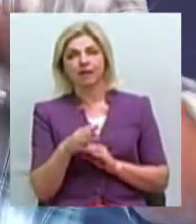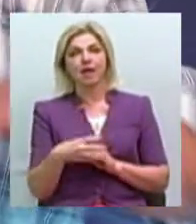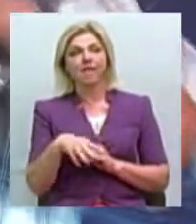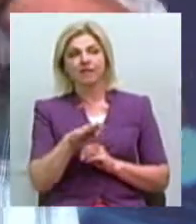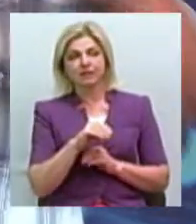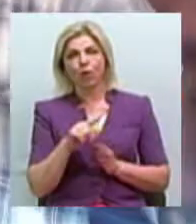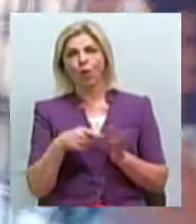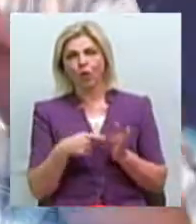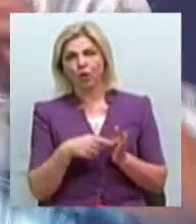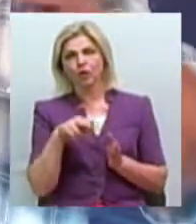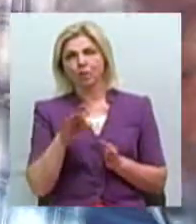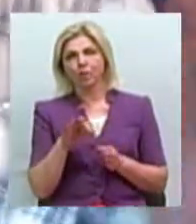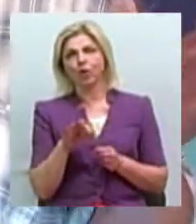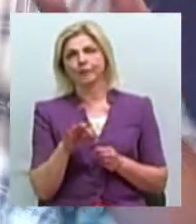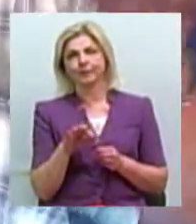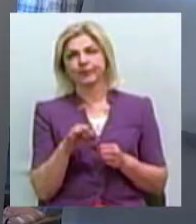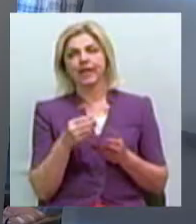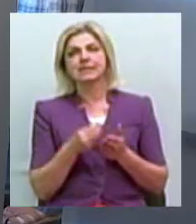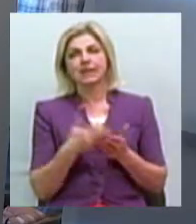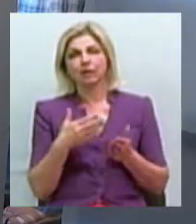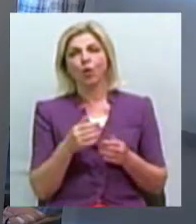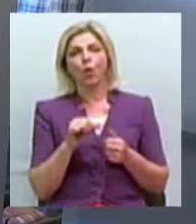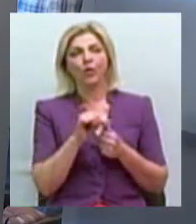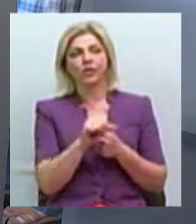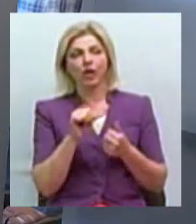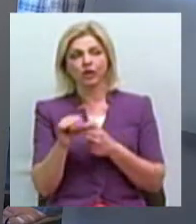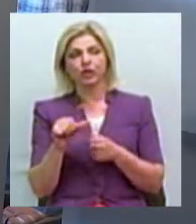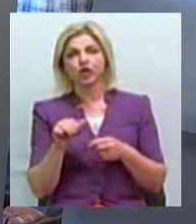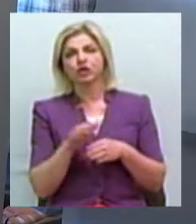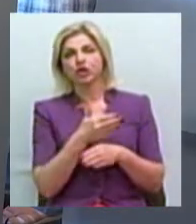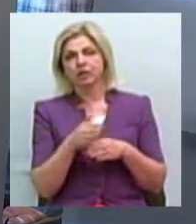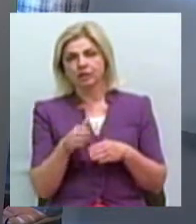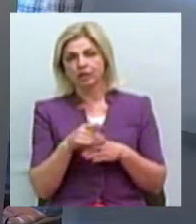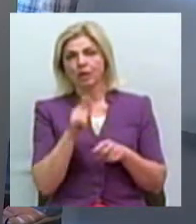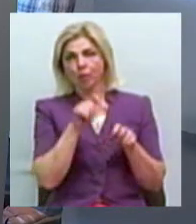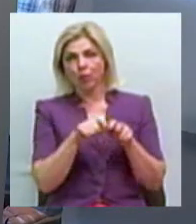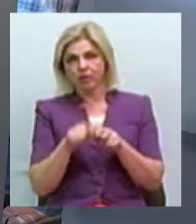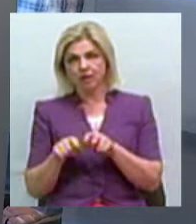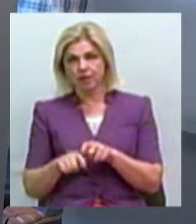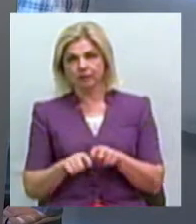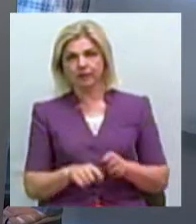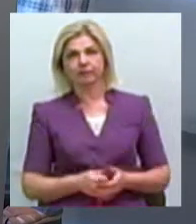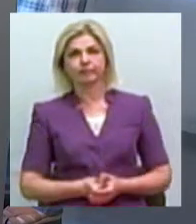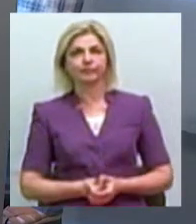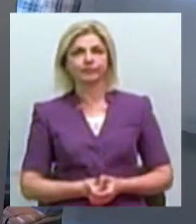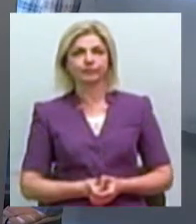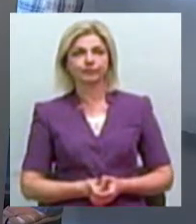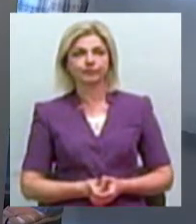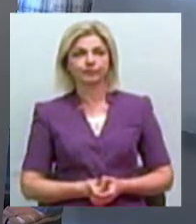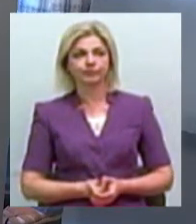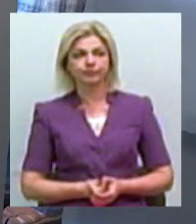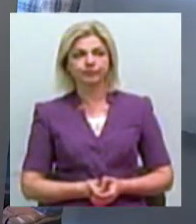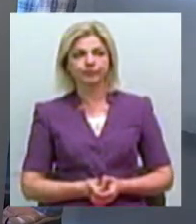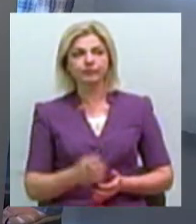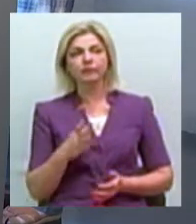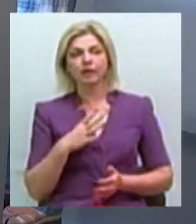градостроительной ценности отдельных частей его прозонирован. Вот, ну, у нас было там когда-то там